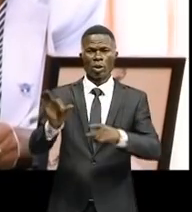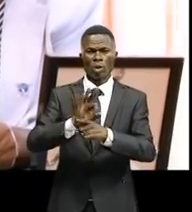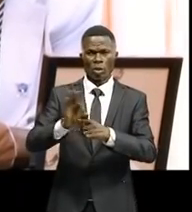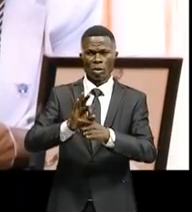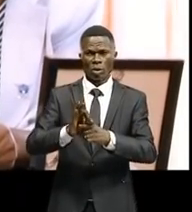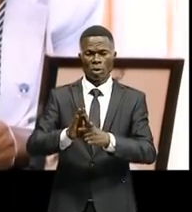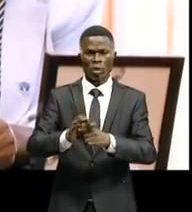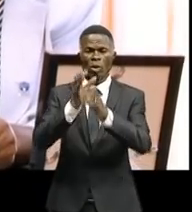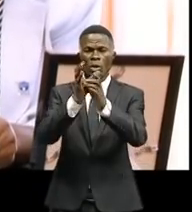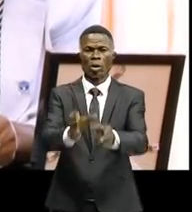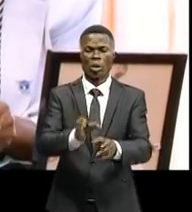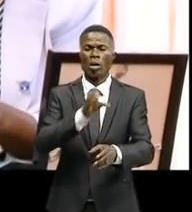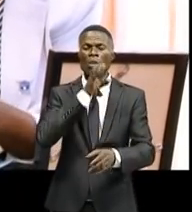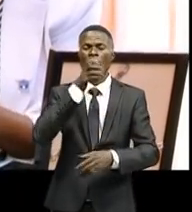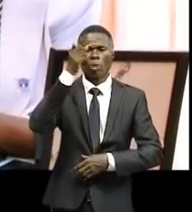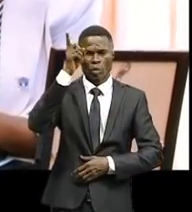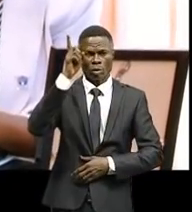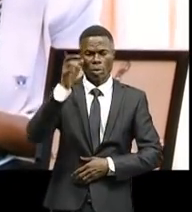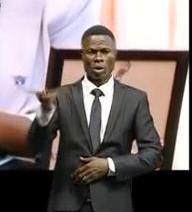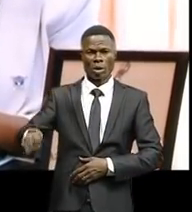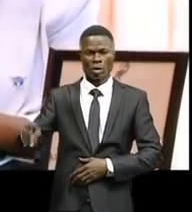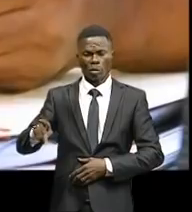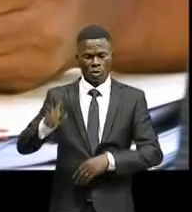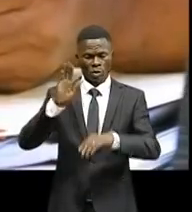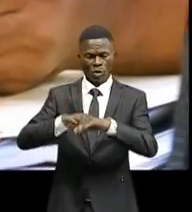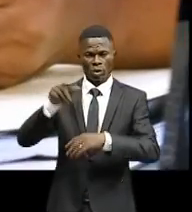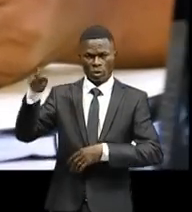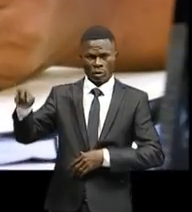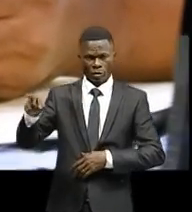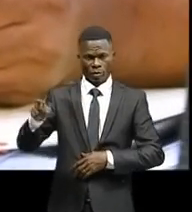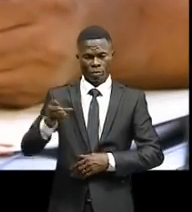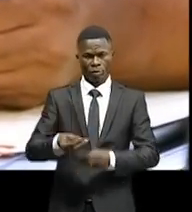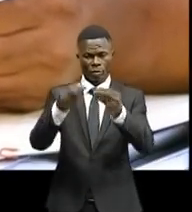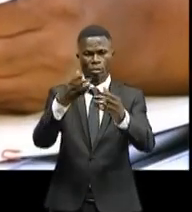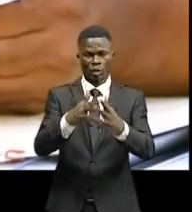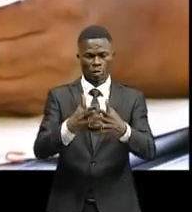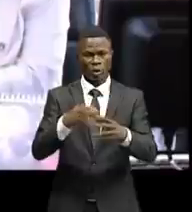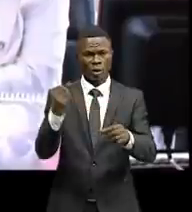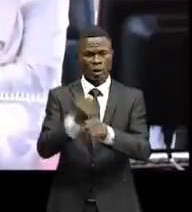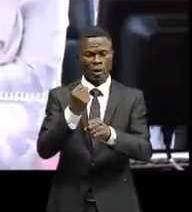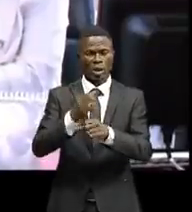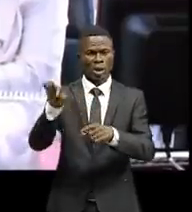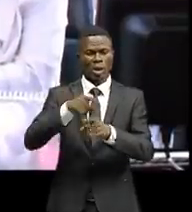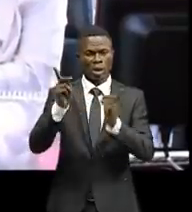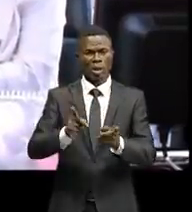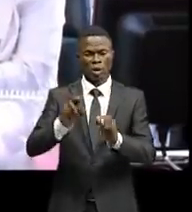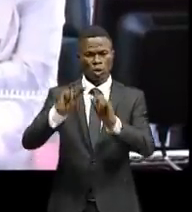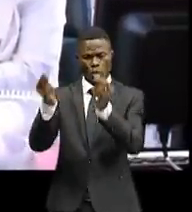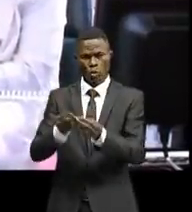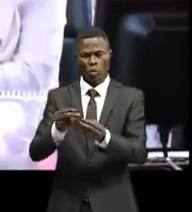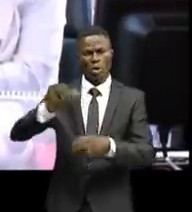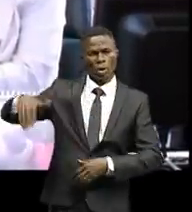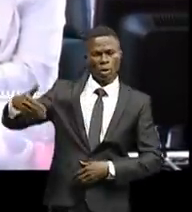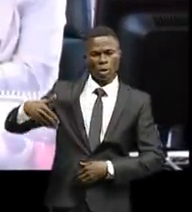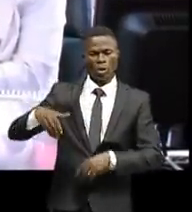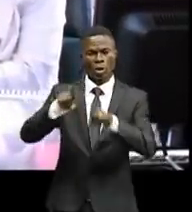et la pose de premières pierres dans les provinces visitées. La remise de matériel de pratique professionnelle pour de filières de coupe